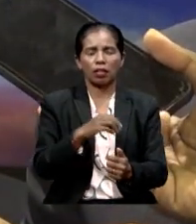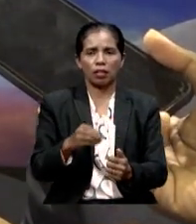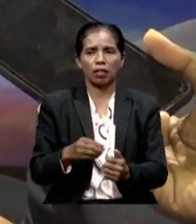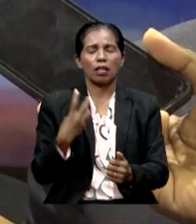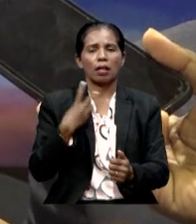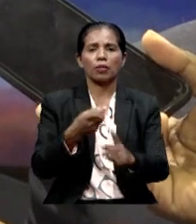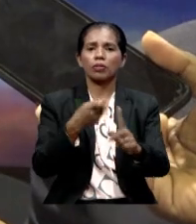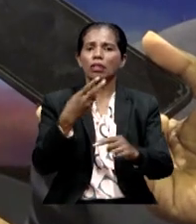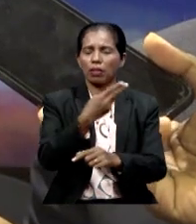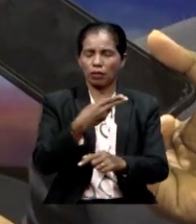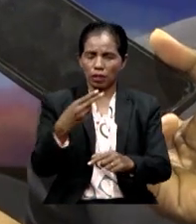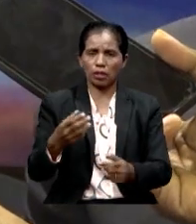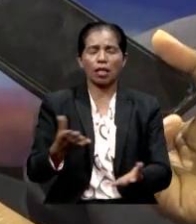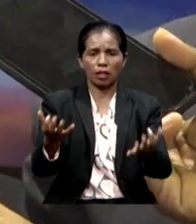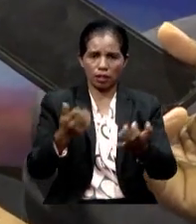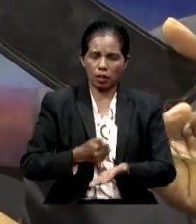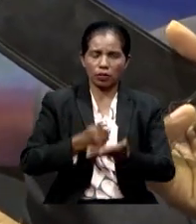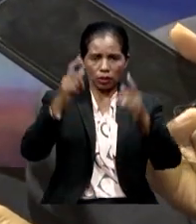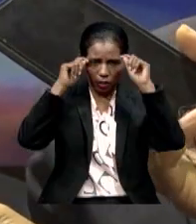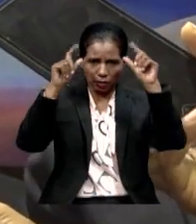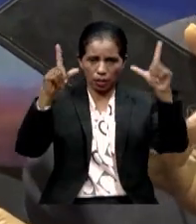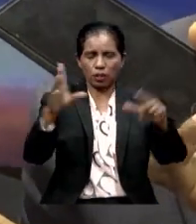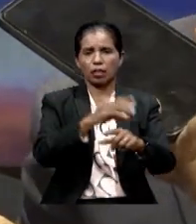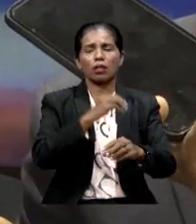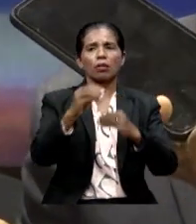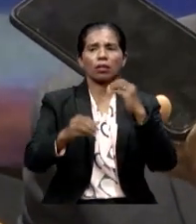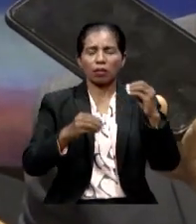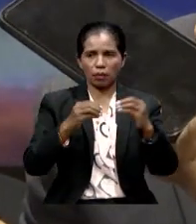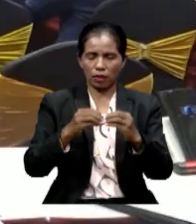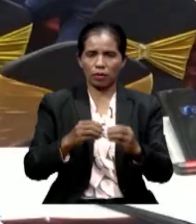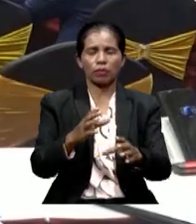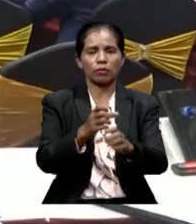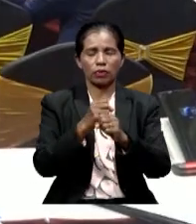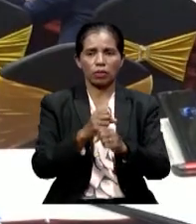dari Indonesia membantu Timor-Leste salah satunya melalui acara ini.